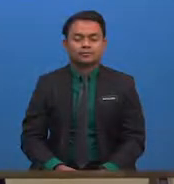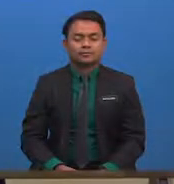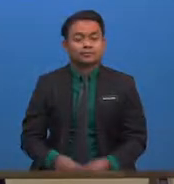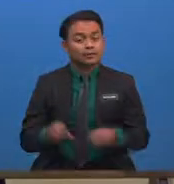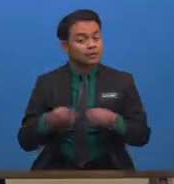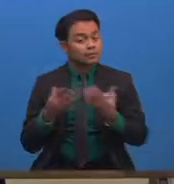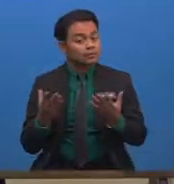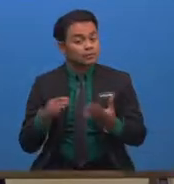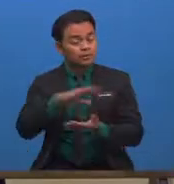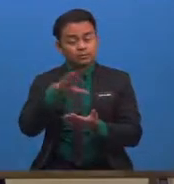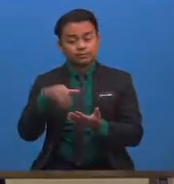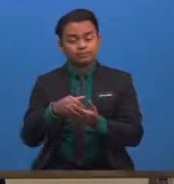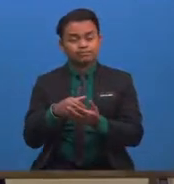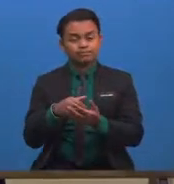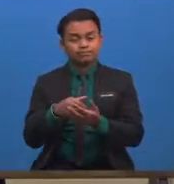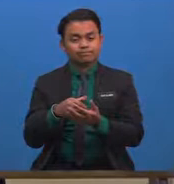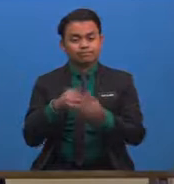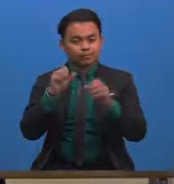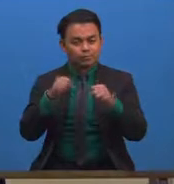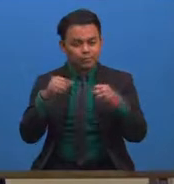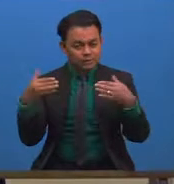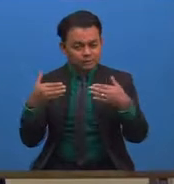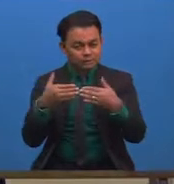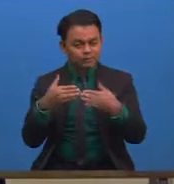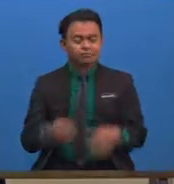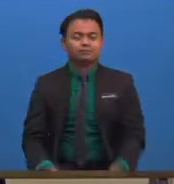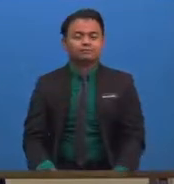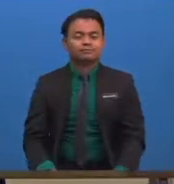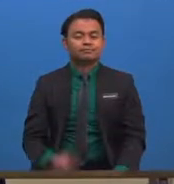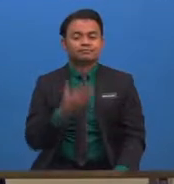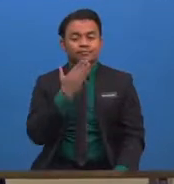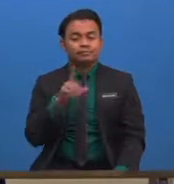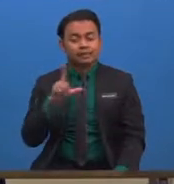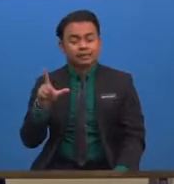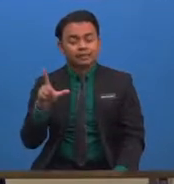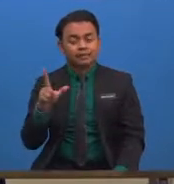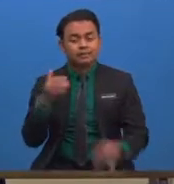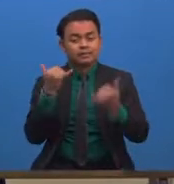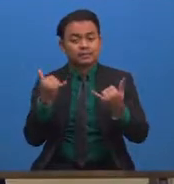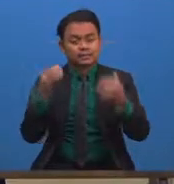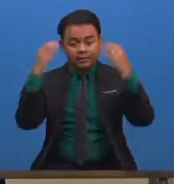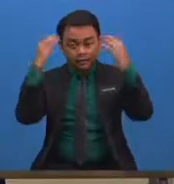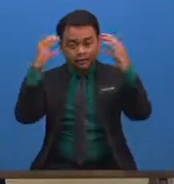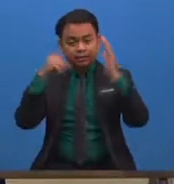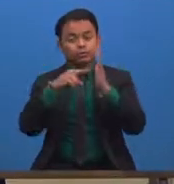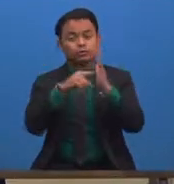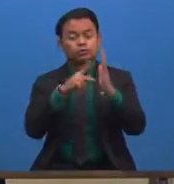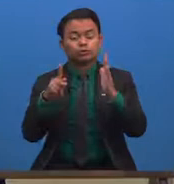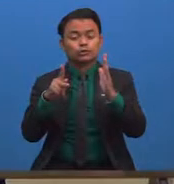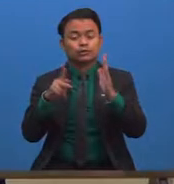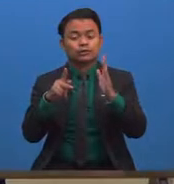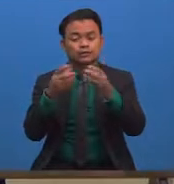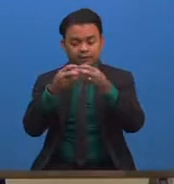Bagaimana semua? Masih bersemangat? Baiklah murid-murid, sekarang cikgu akan tunjukkan bagaimana telur tadi